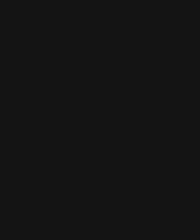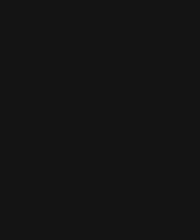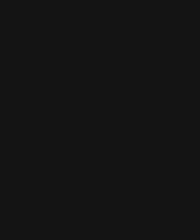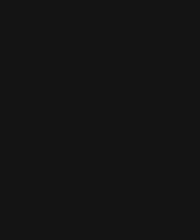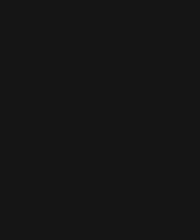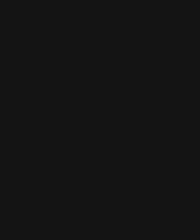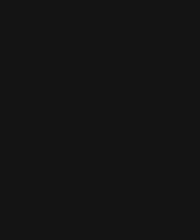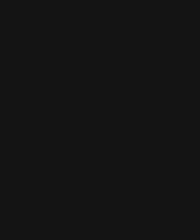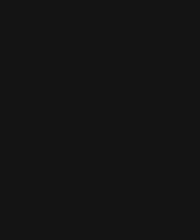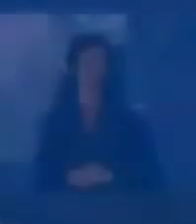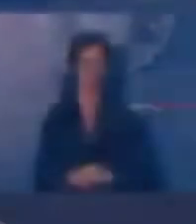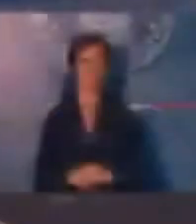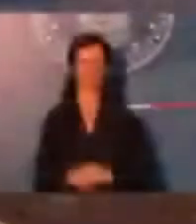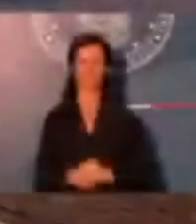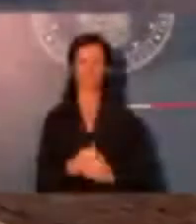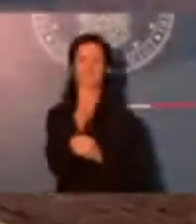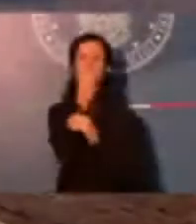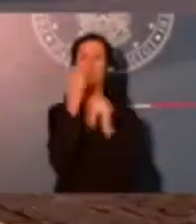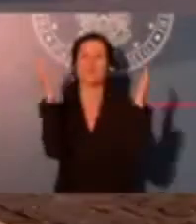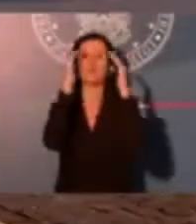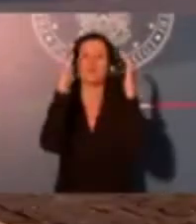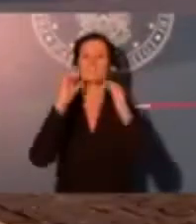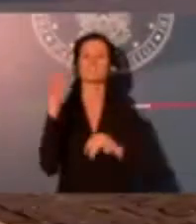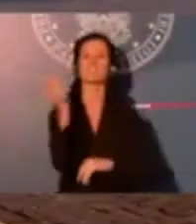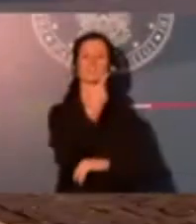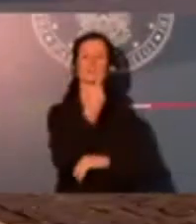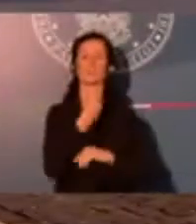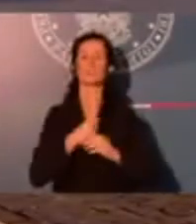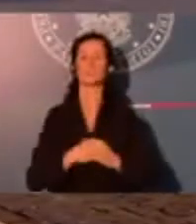branco non sceglie mai. Buonasera a tutti.